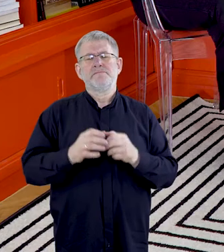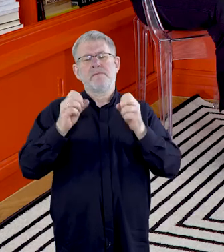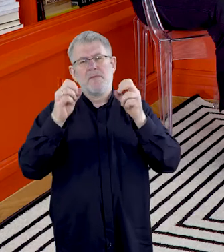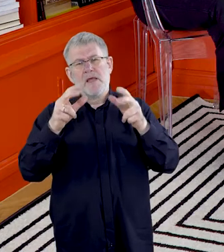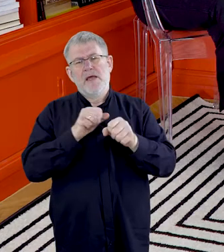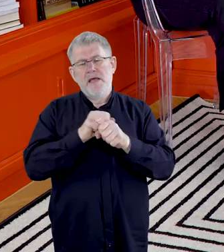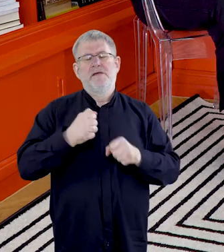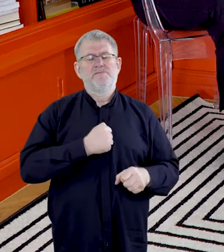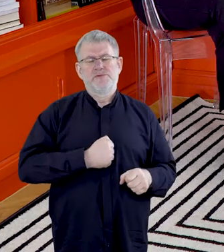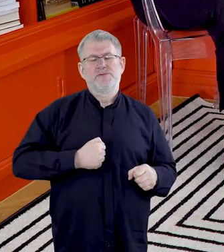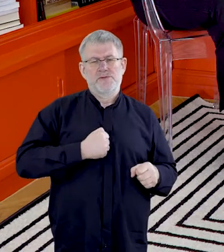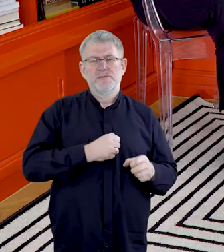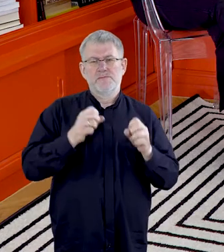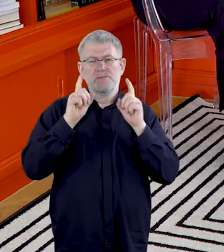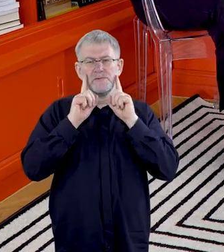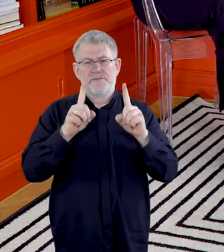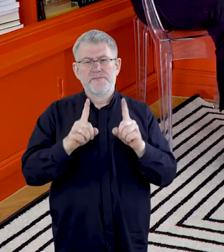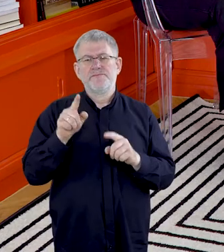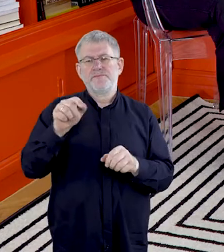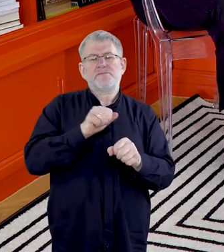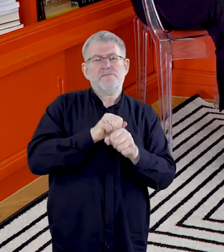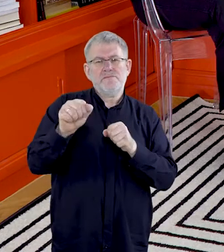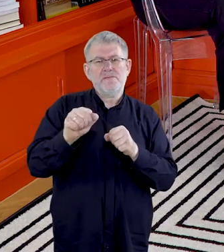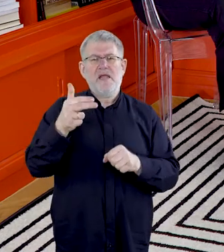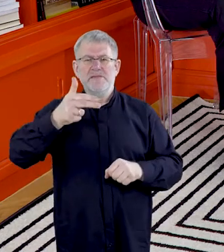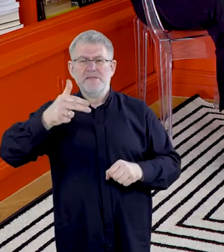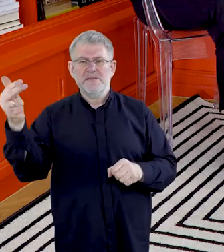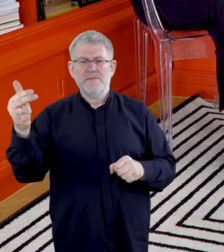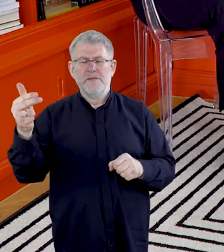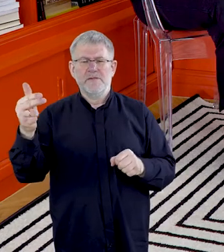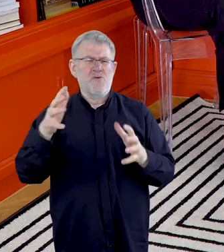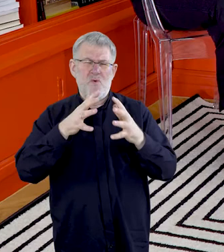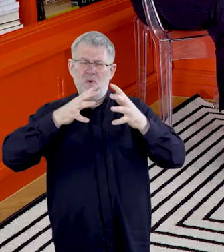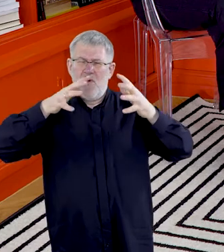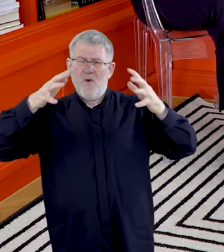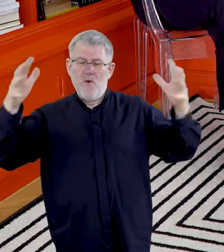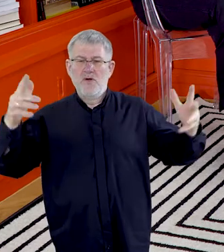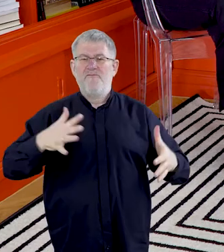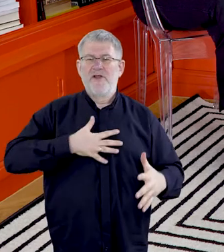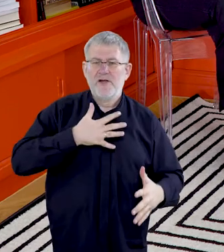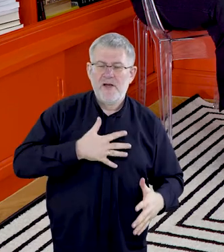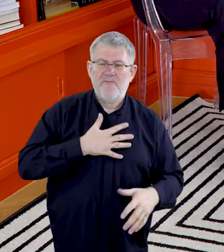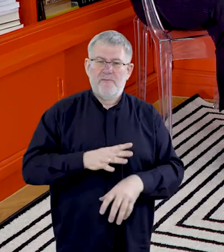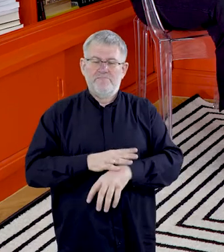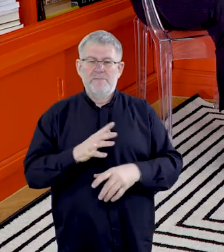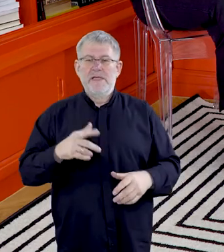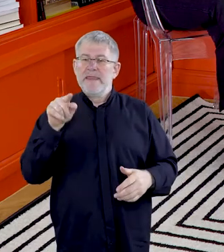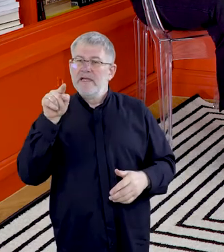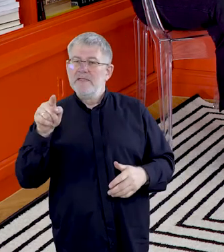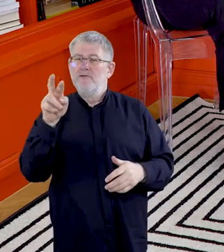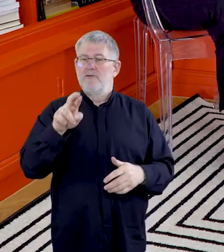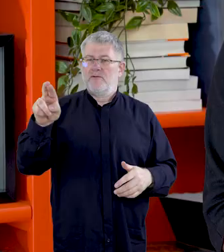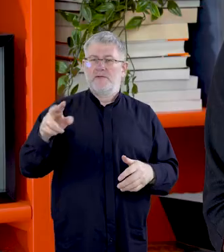Tak, jest przykre. To jest temat rzeka, takiej naszej wrażliwości, tego, że jeszcze na ten rodzaj